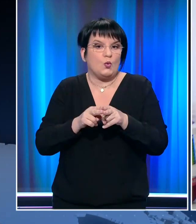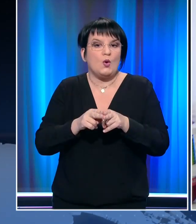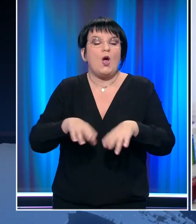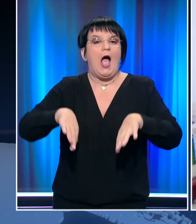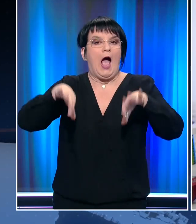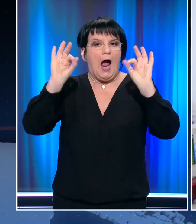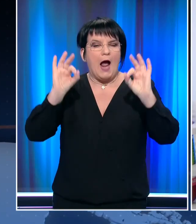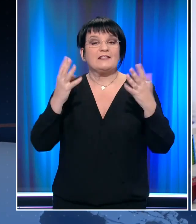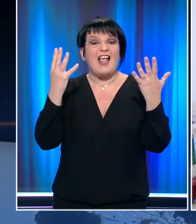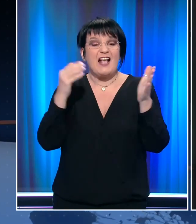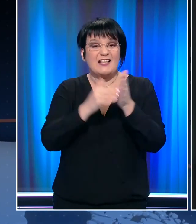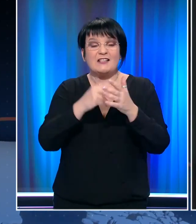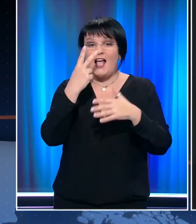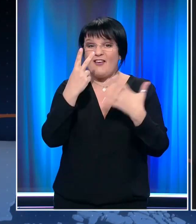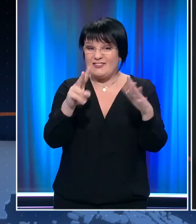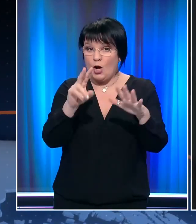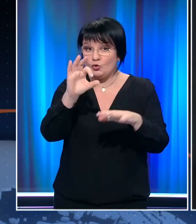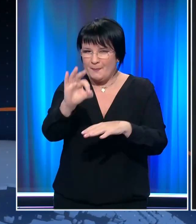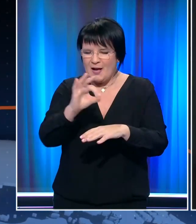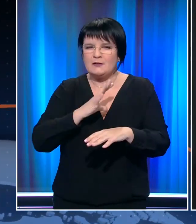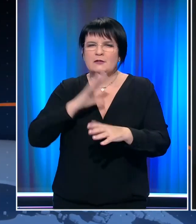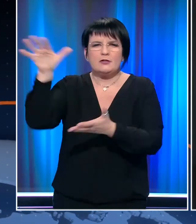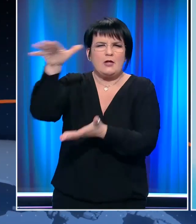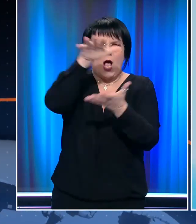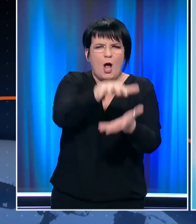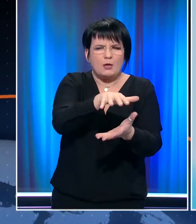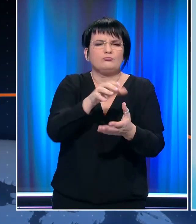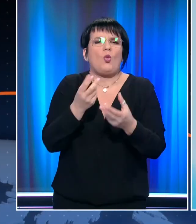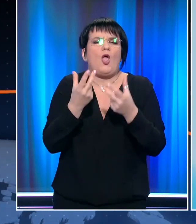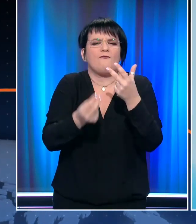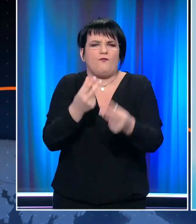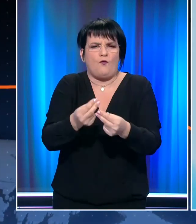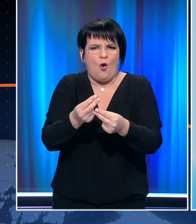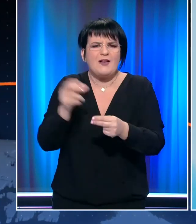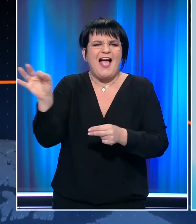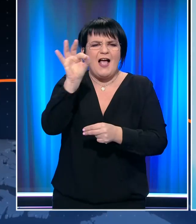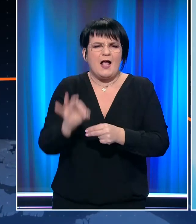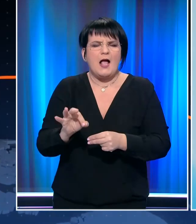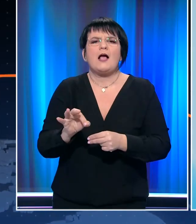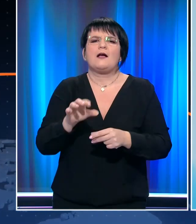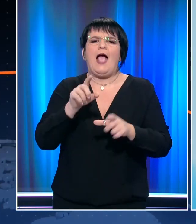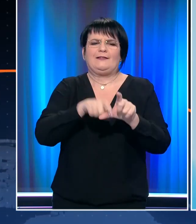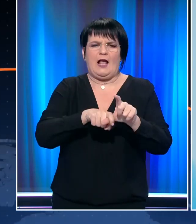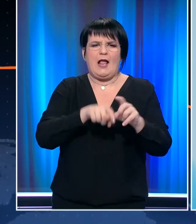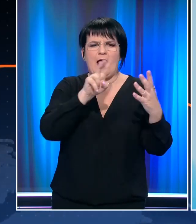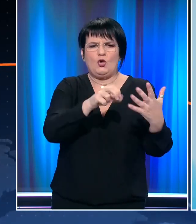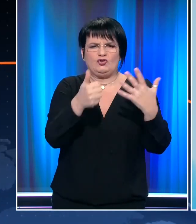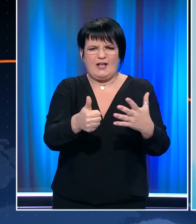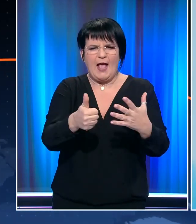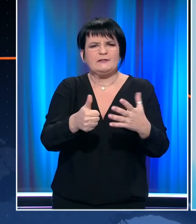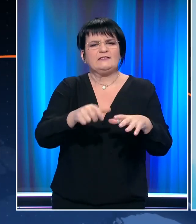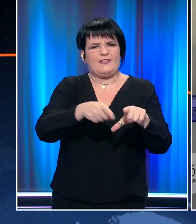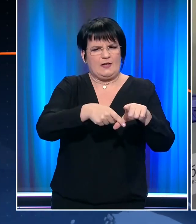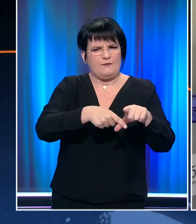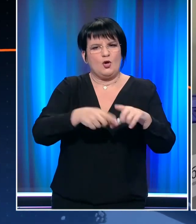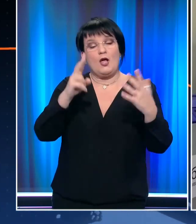εμβολιασμών. Οι πρώτες 9.750 δόσεις της εταιρείας Pfizer θα φτάσουν 26 Δεκεμβρίου και 27 είναι η μέρα